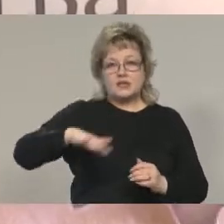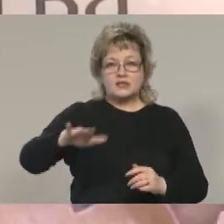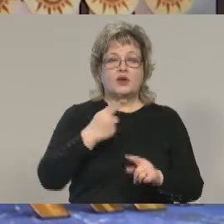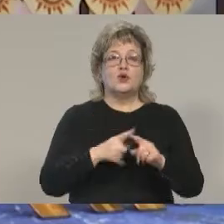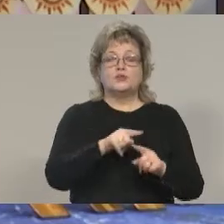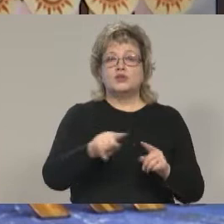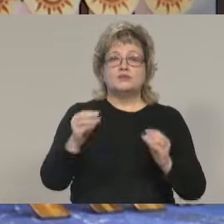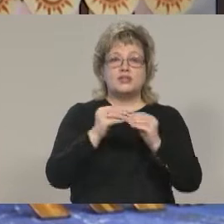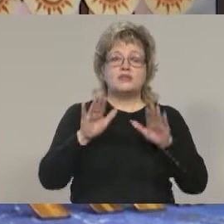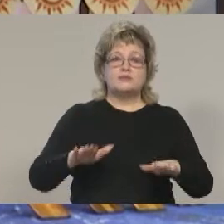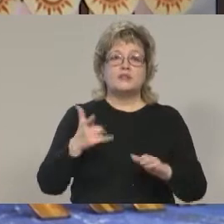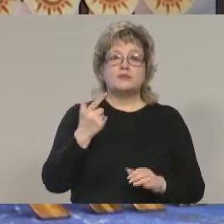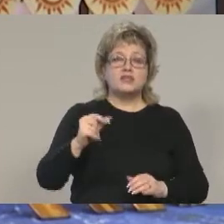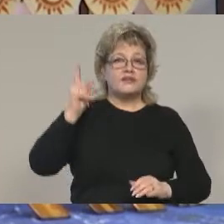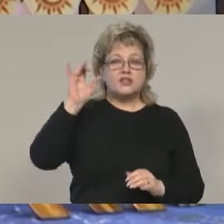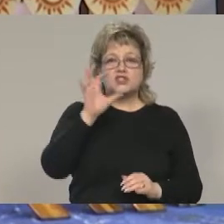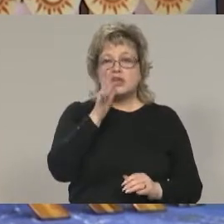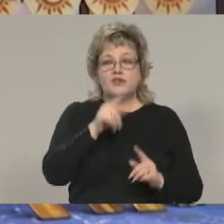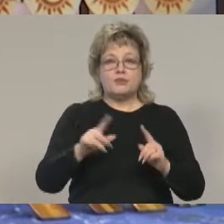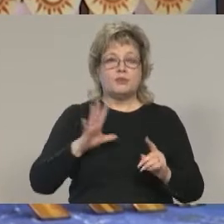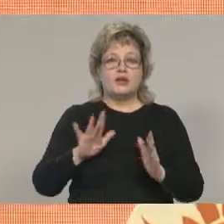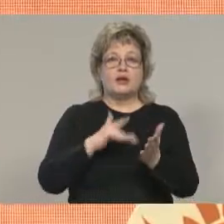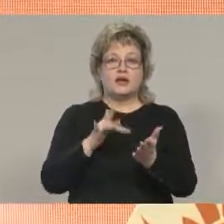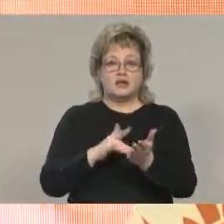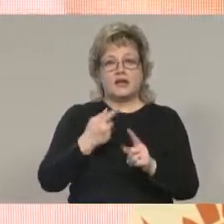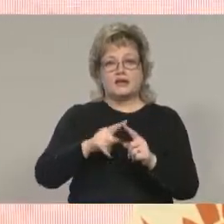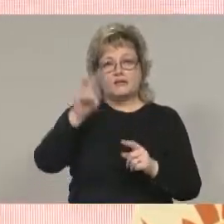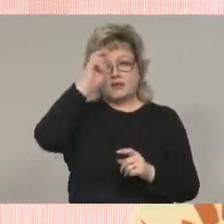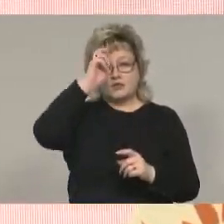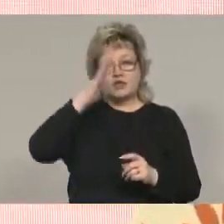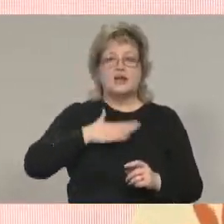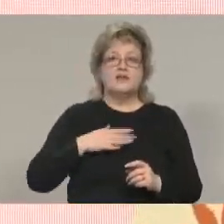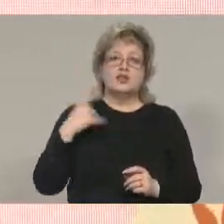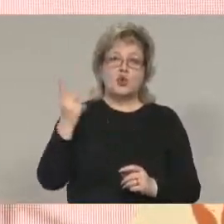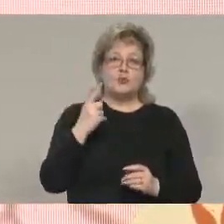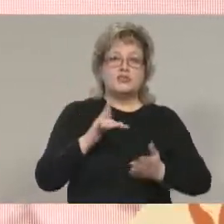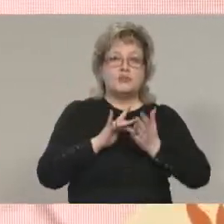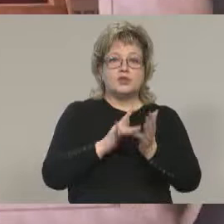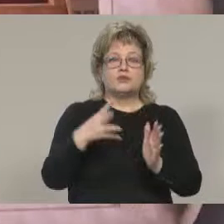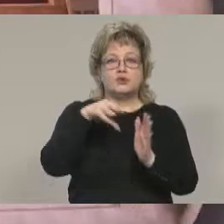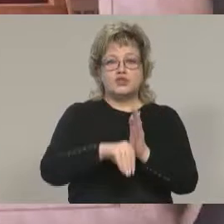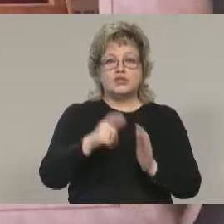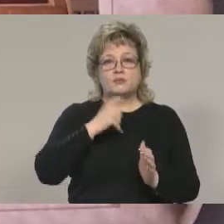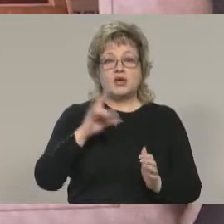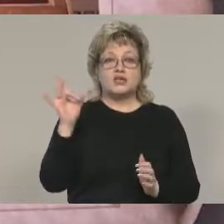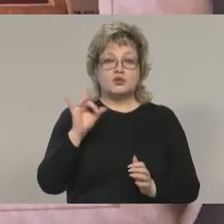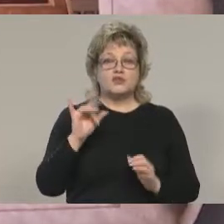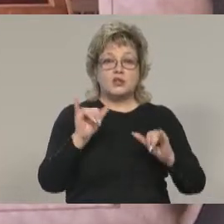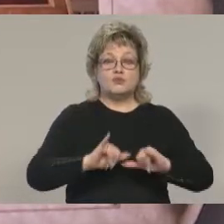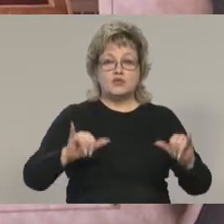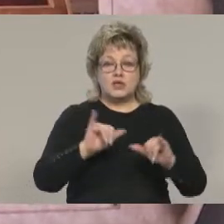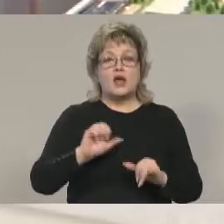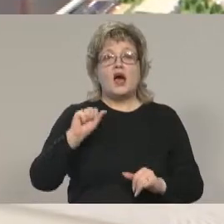по 10 местам, где в античное время стояли города этого государства. В нашей области маршрут включит в себя Ростовский краеведческий